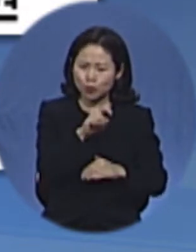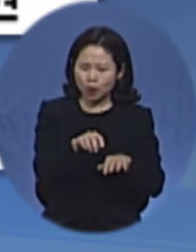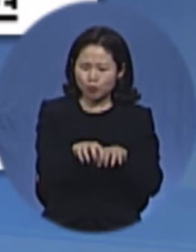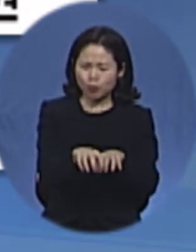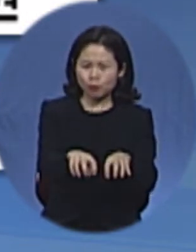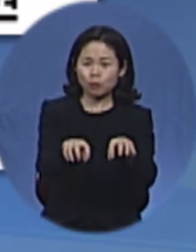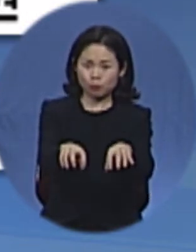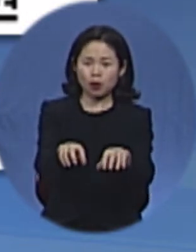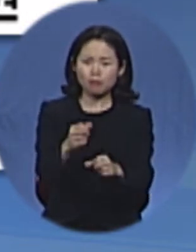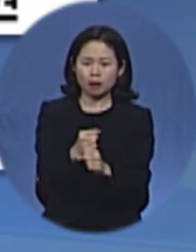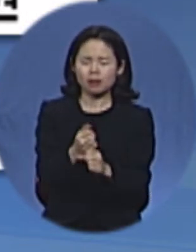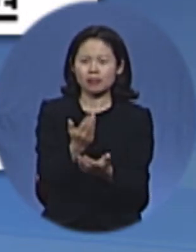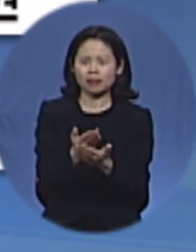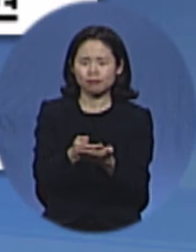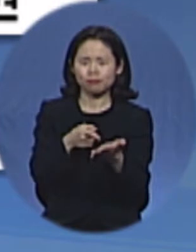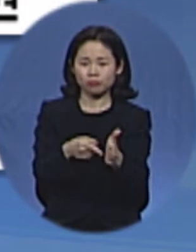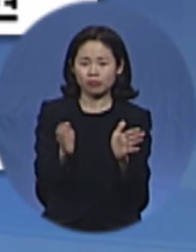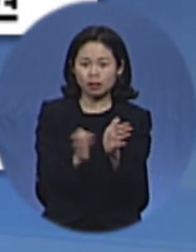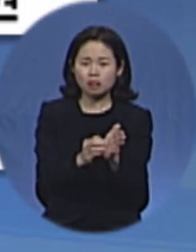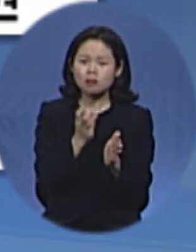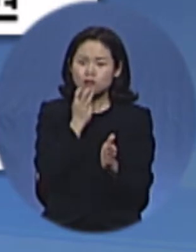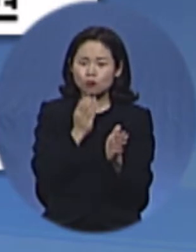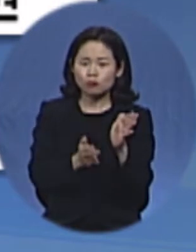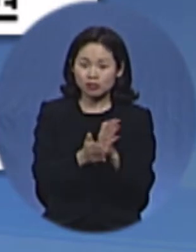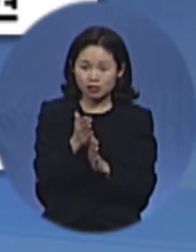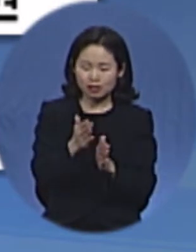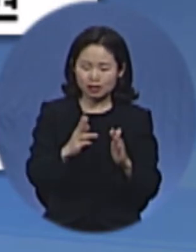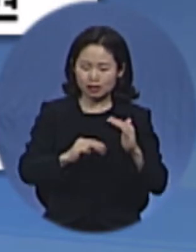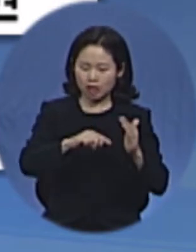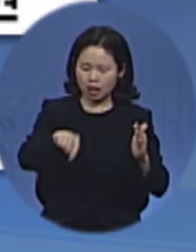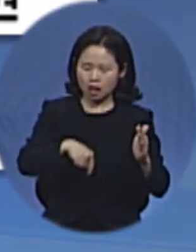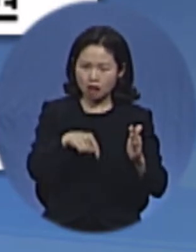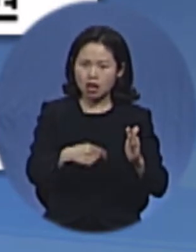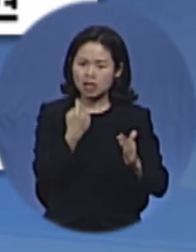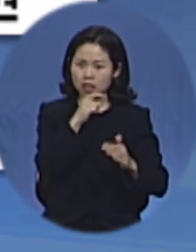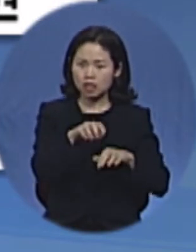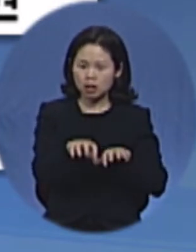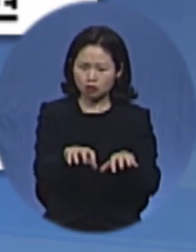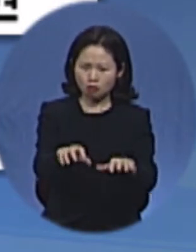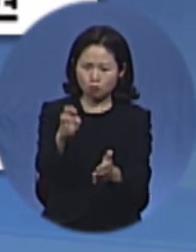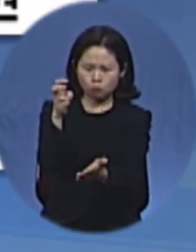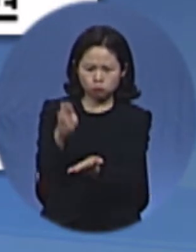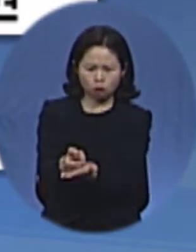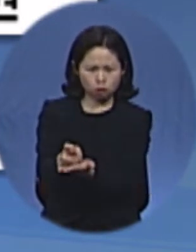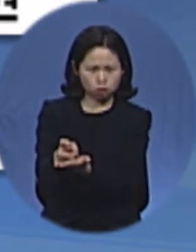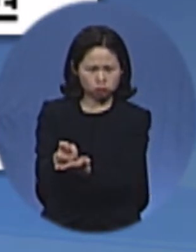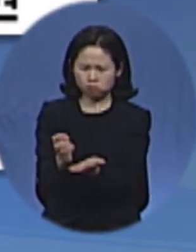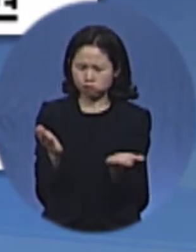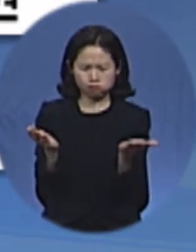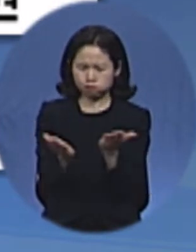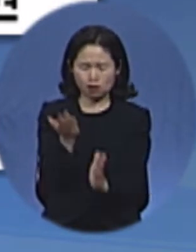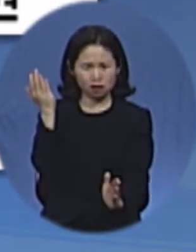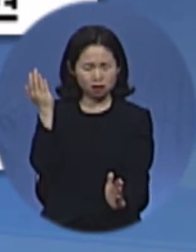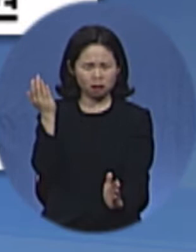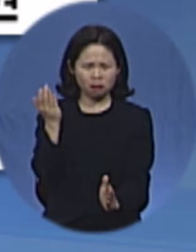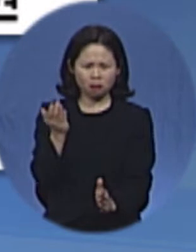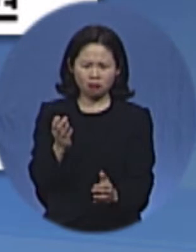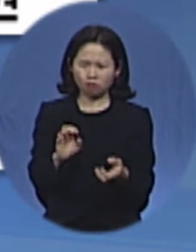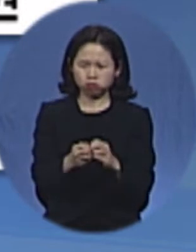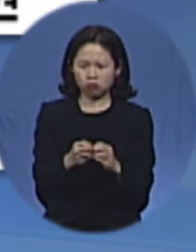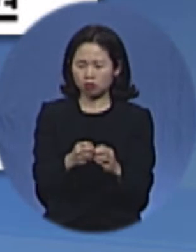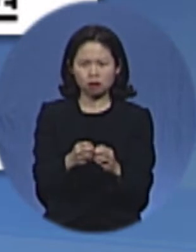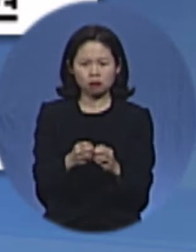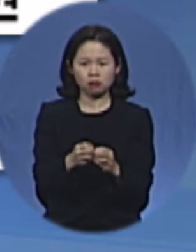촉구했습니다. 한시련은 서울 실내 이 지하철 역사의 점자 블록은 법적 기준과 규칙 등을 준수하지 않은 채 설치돼